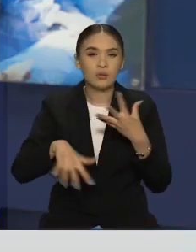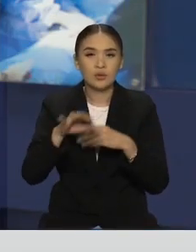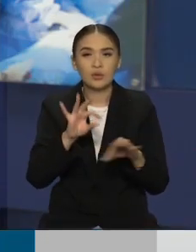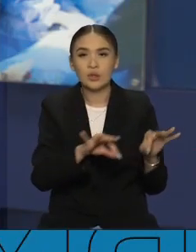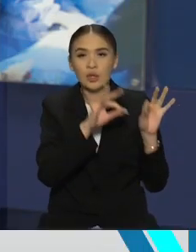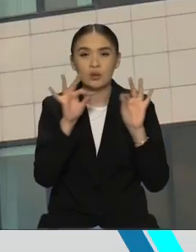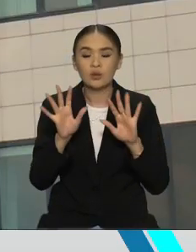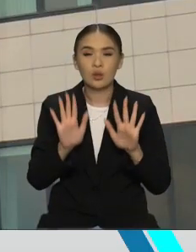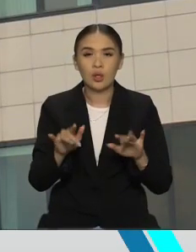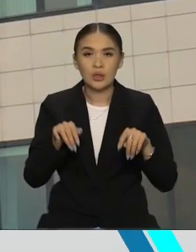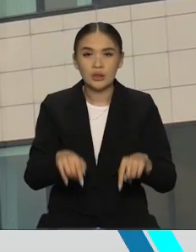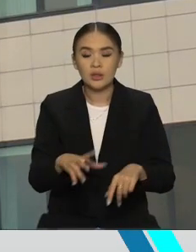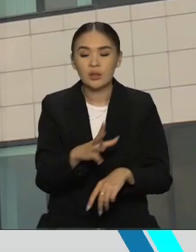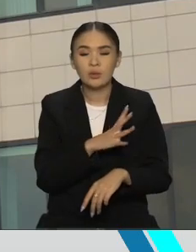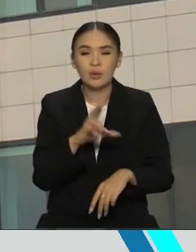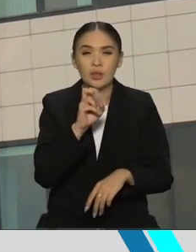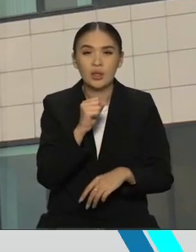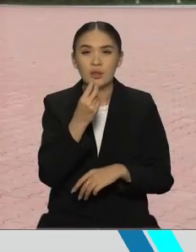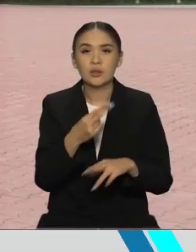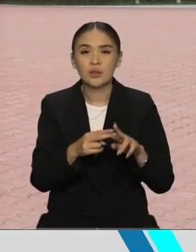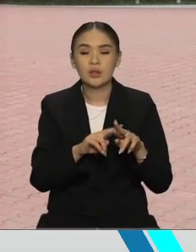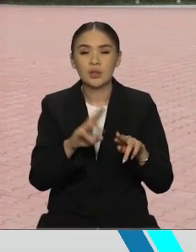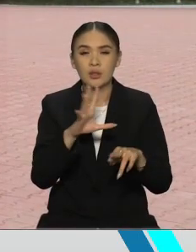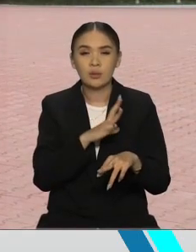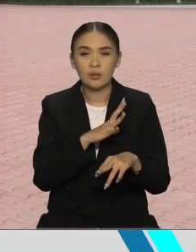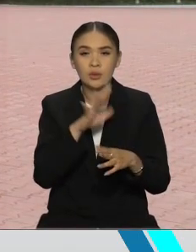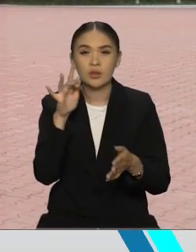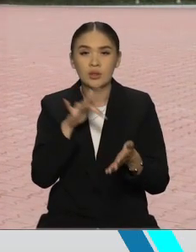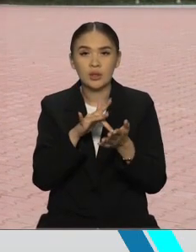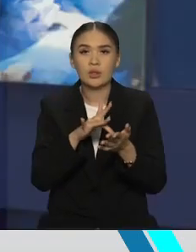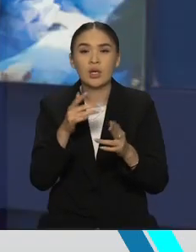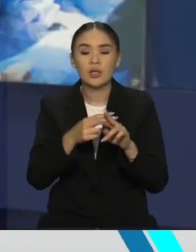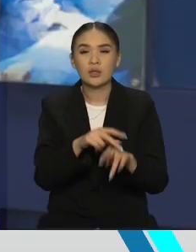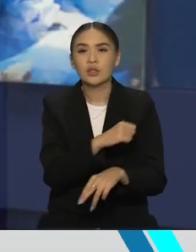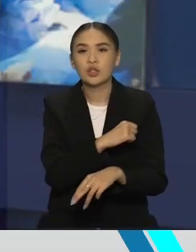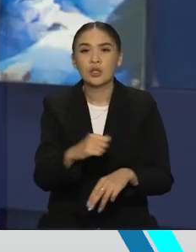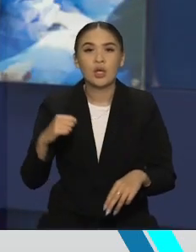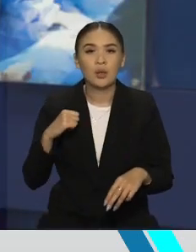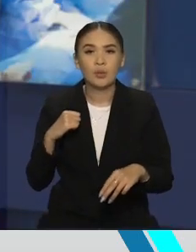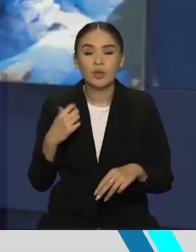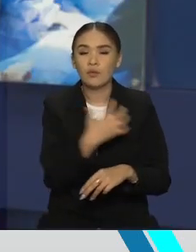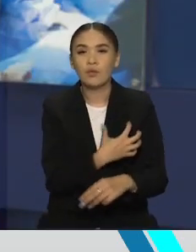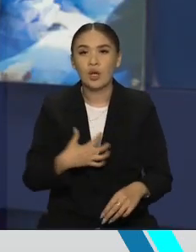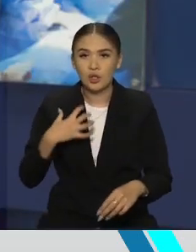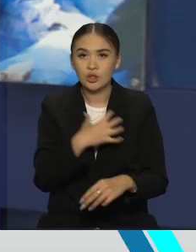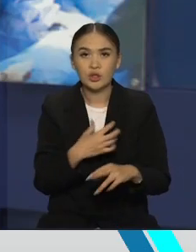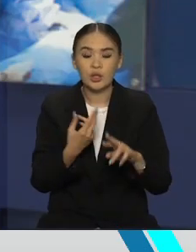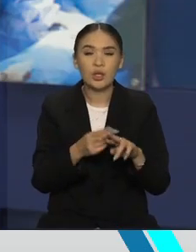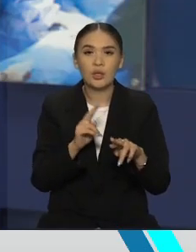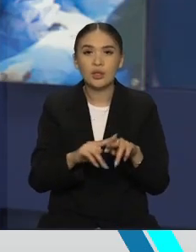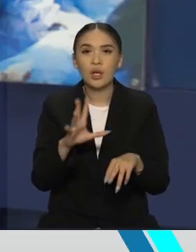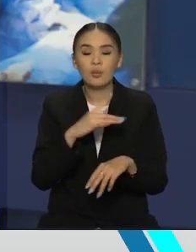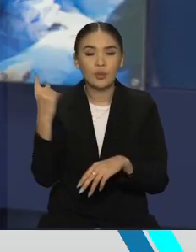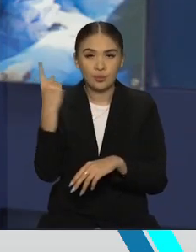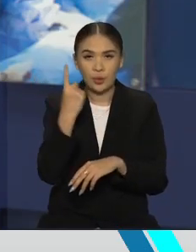проводились только здесь, в Национальном кардиохирургическом центре в Астане. Самое важное, то, что это